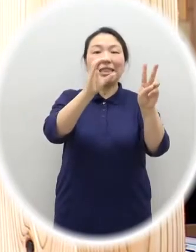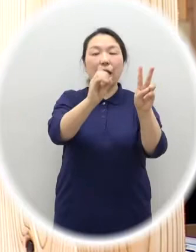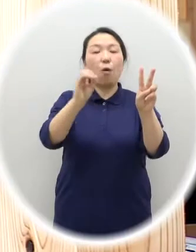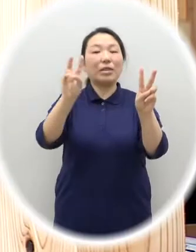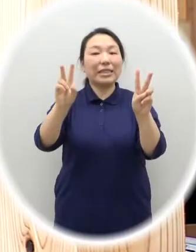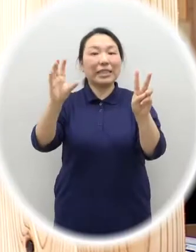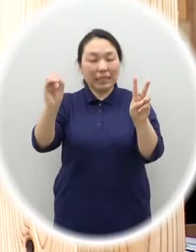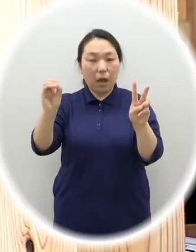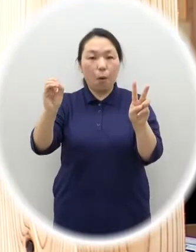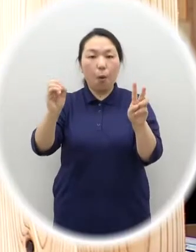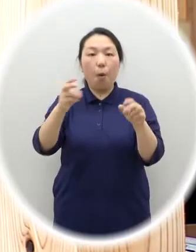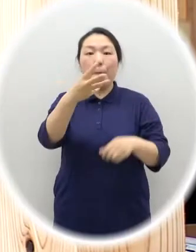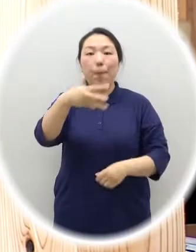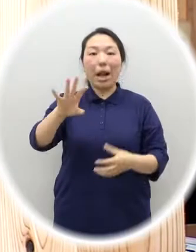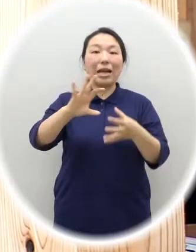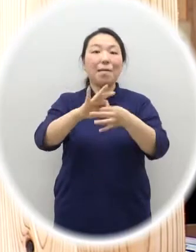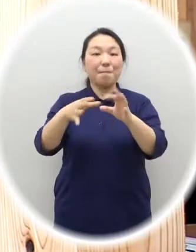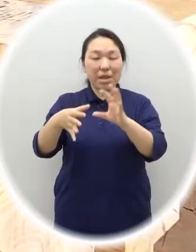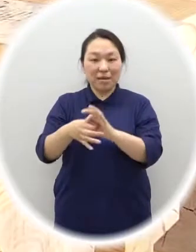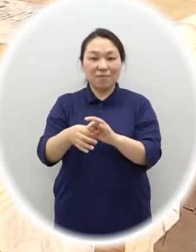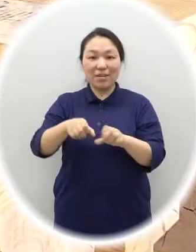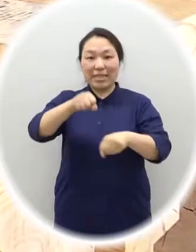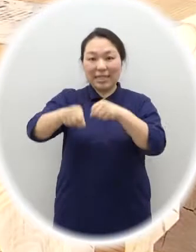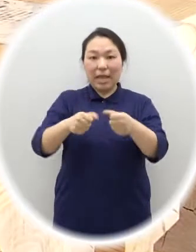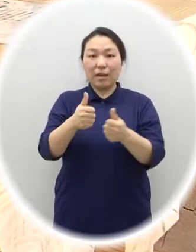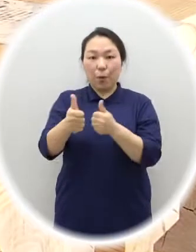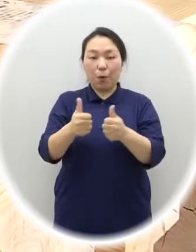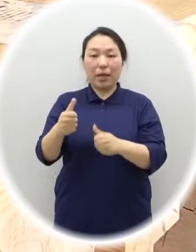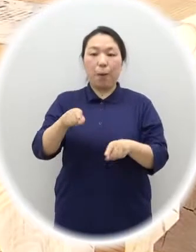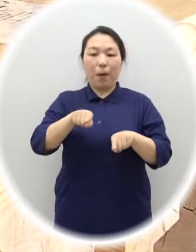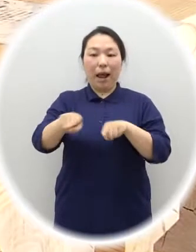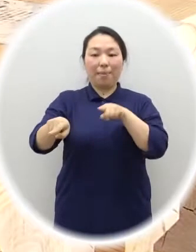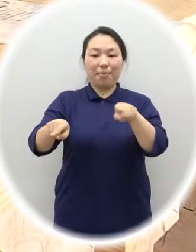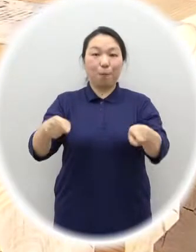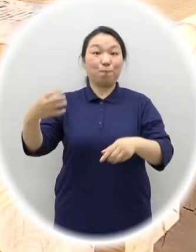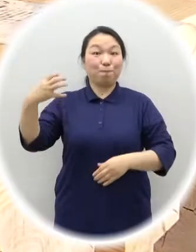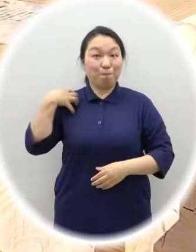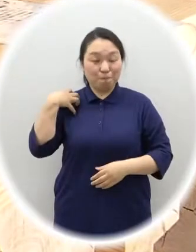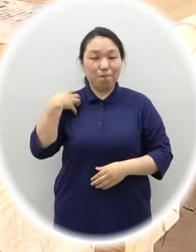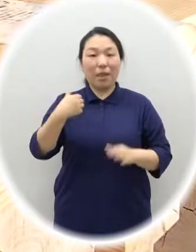技の監督を務めた健城大志さんです。